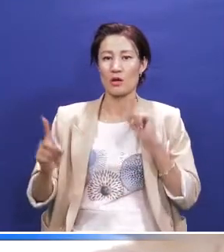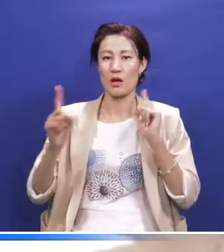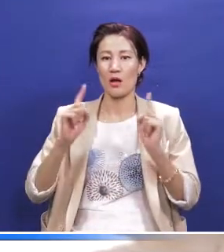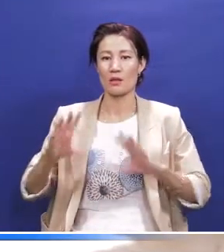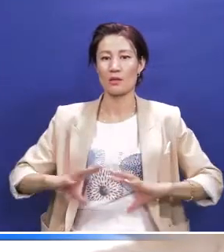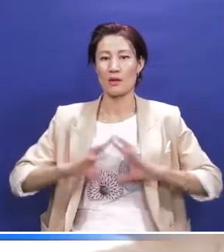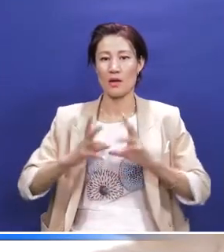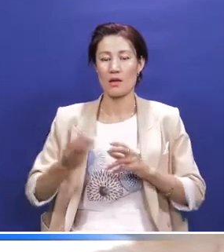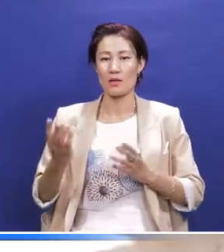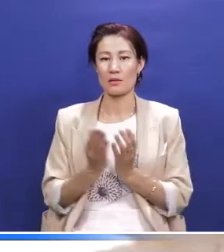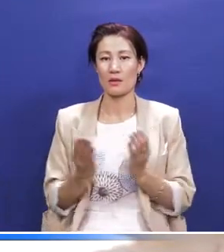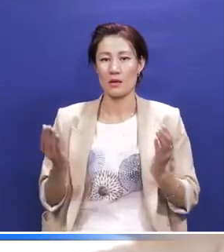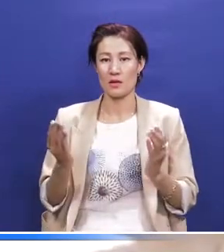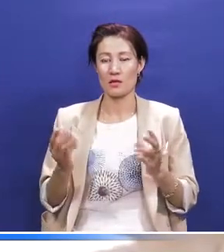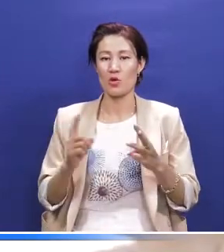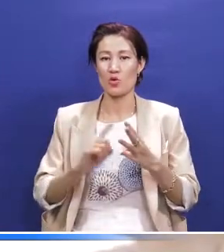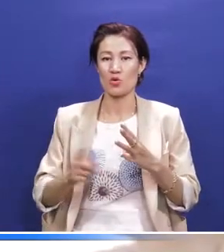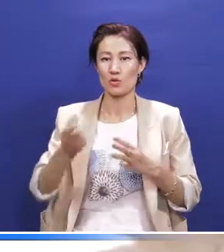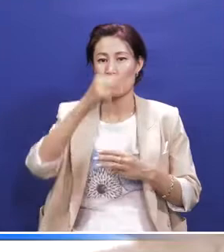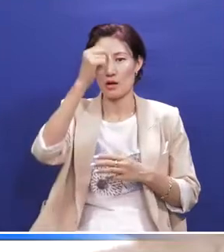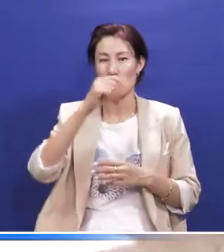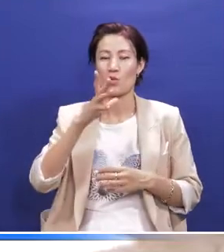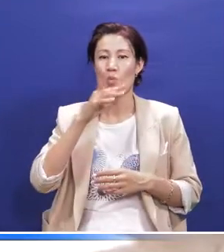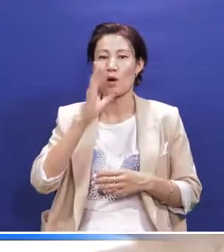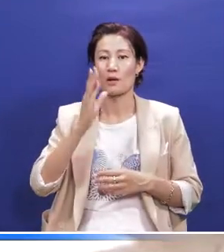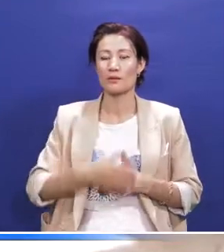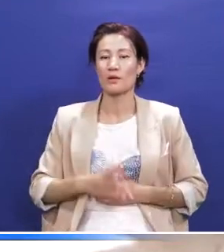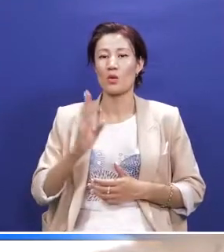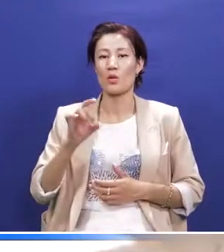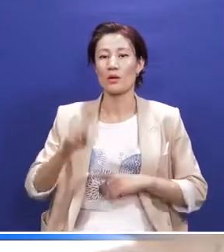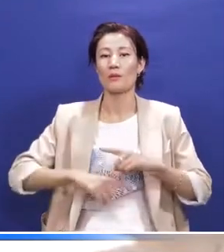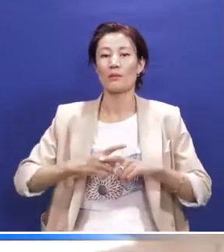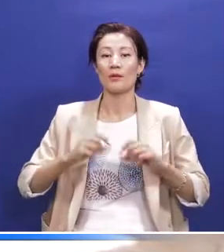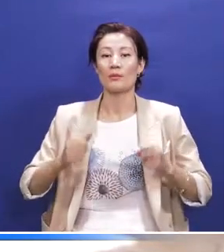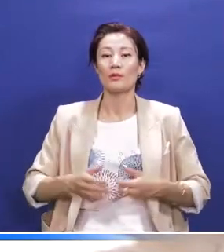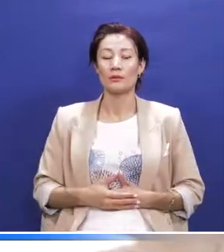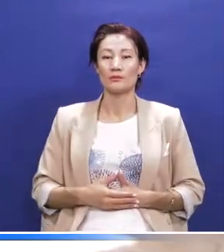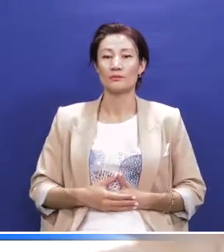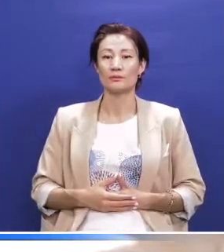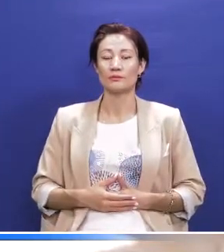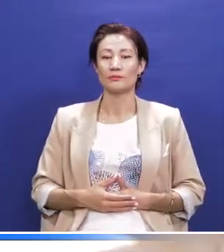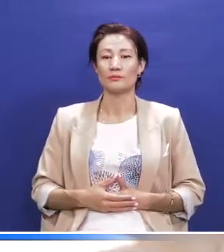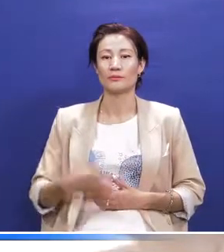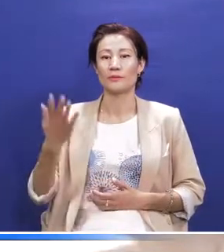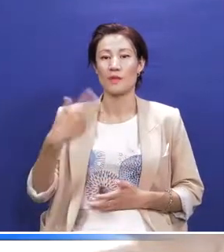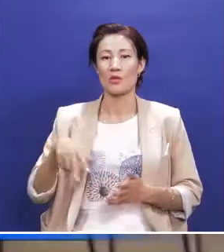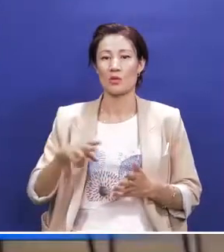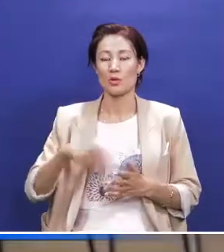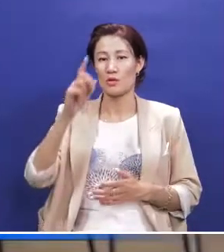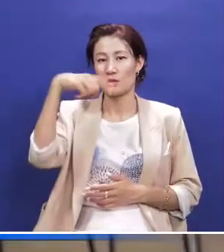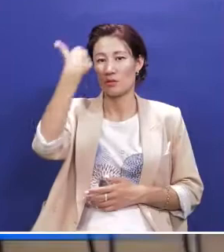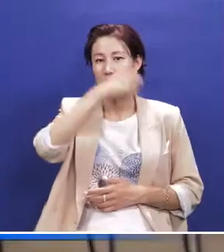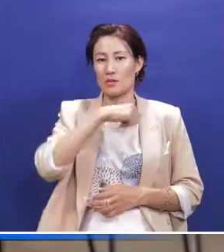конференциясында Тайқазанды 3 ай уақытқа көрмеге алып кеткен болатын. Енді араға 54 жыл салып,